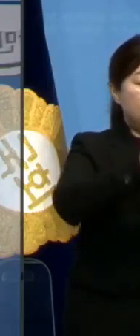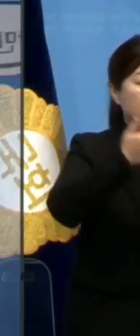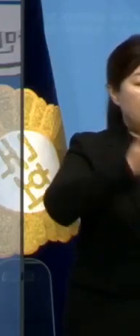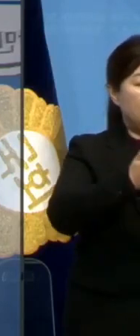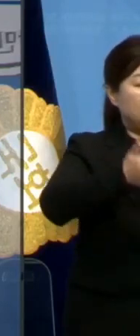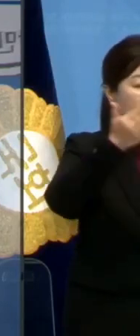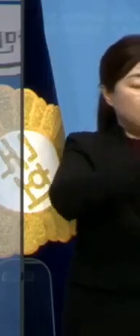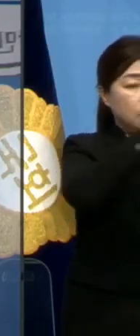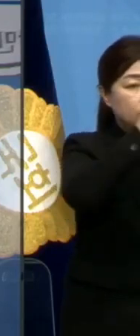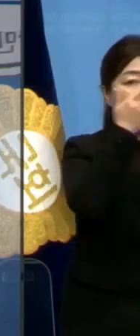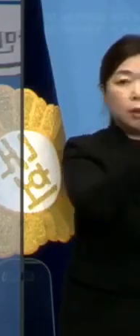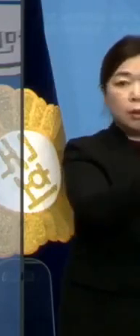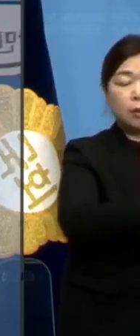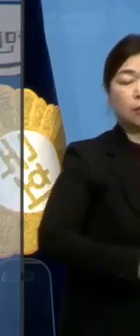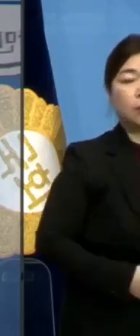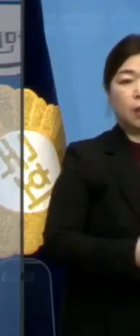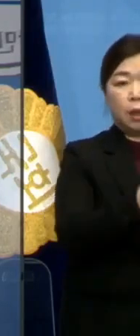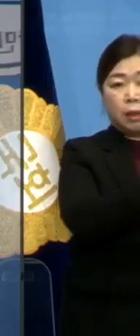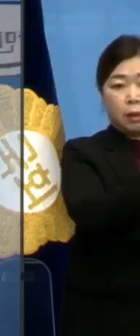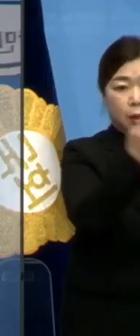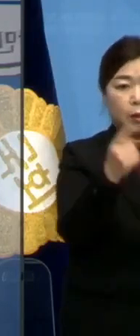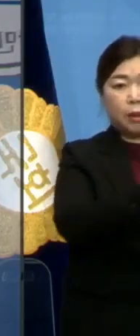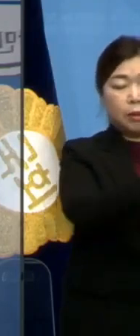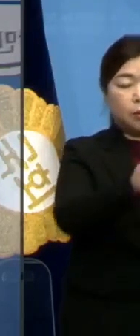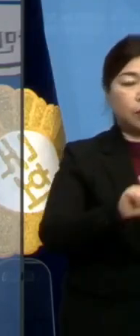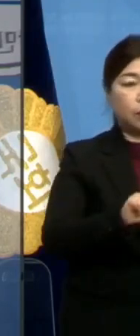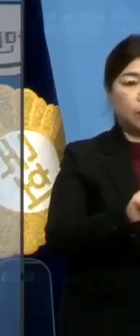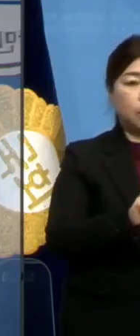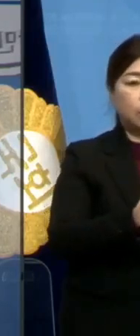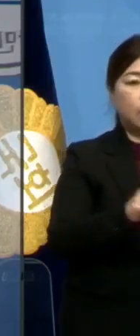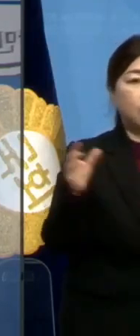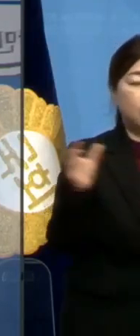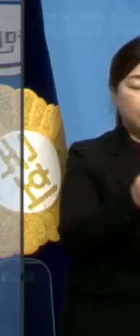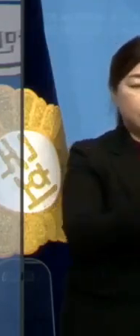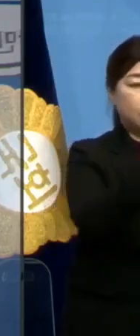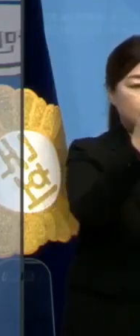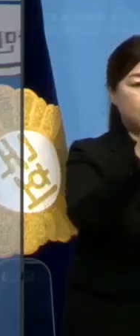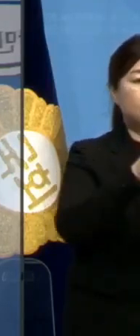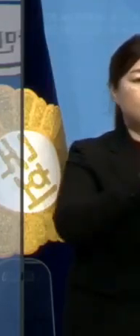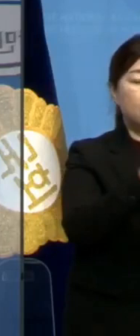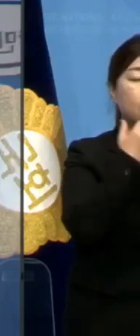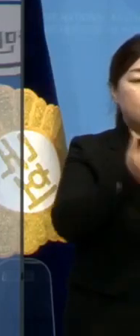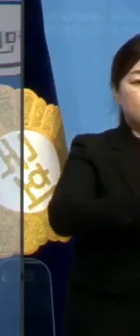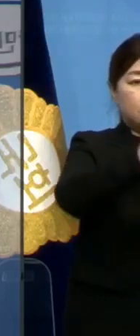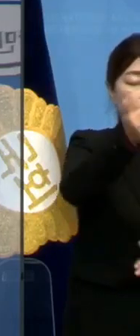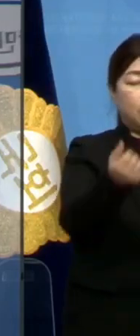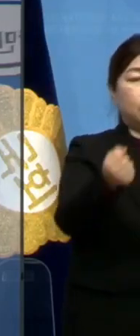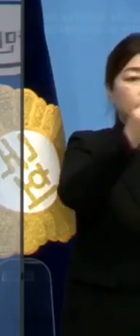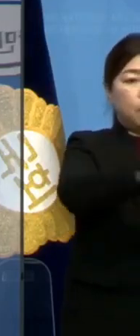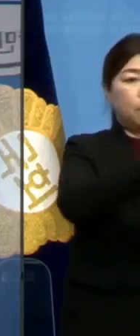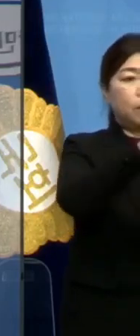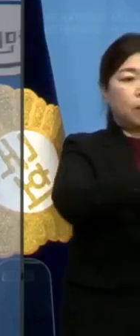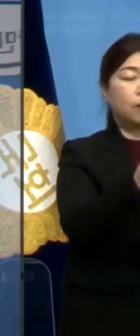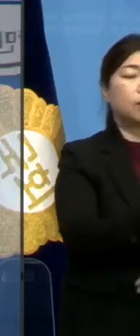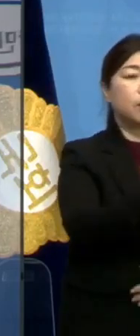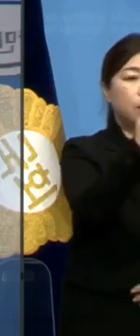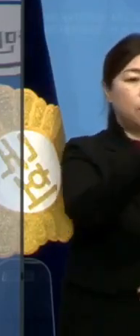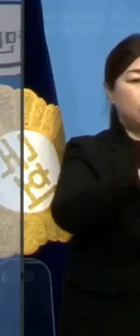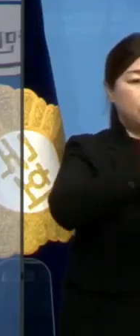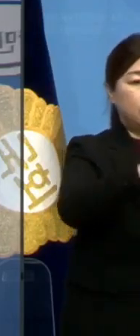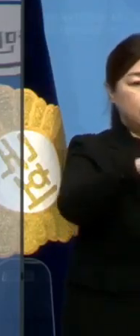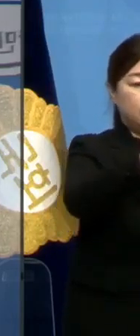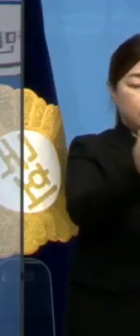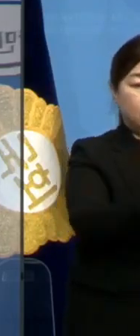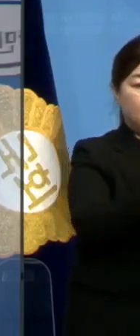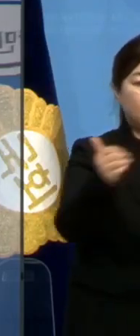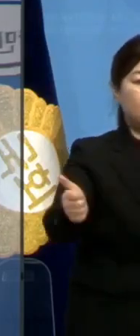했습니까 다니라 의 절실한 단일화 를 통해 서울시장 보선 을 이기고 전공 교체 교도